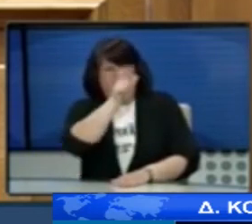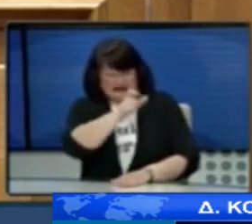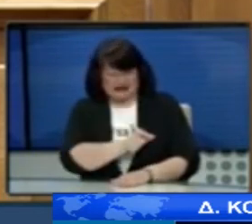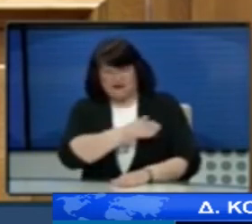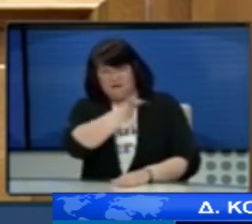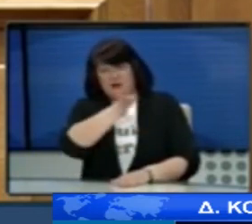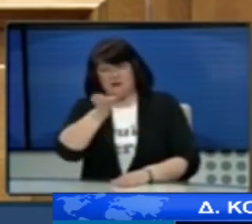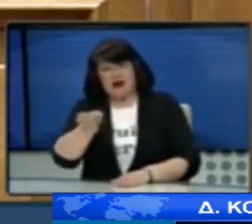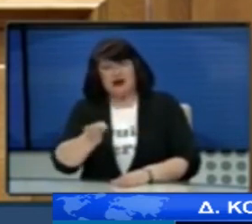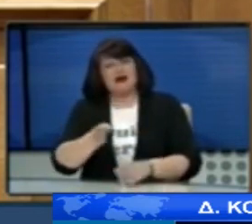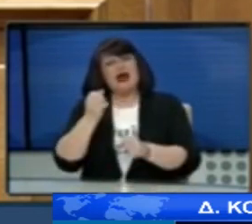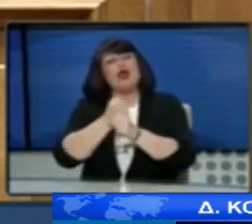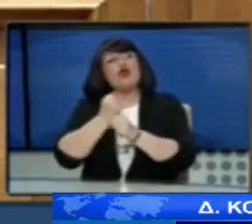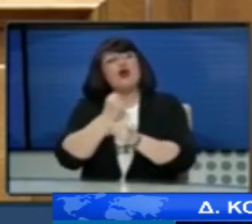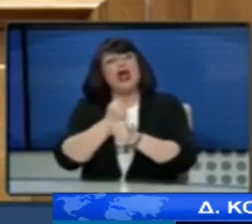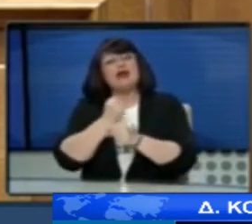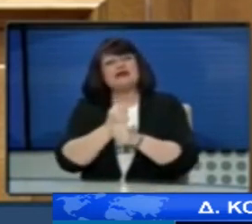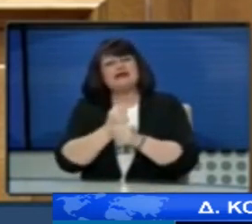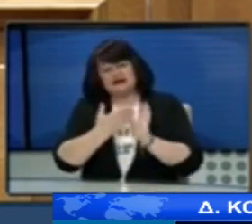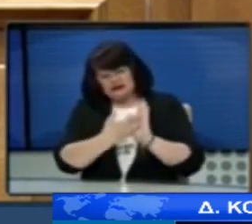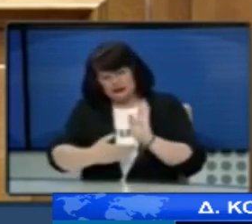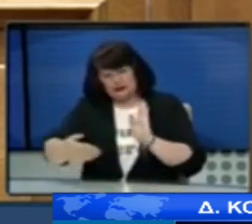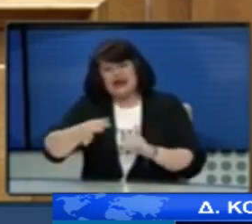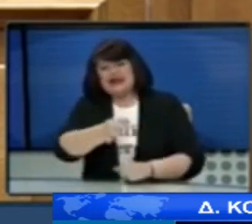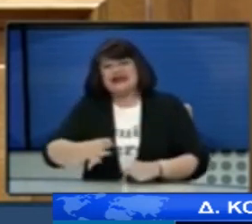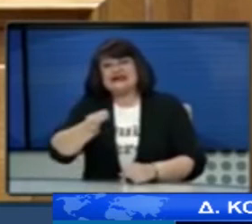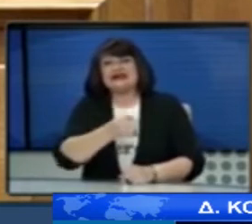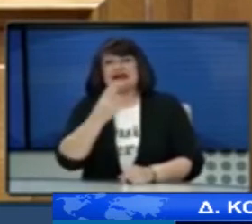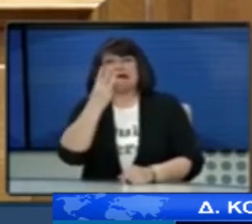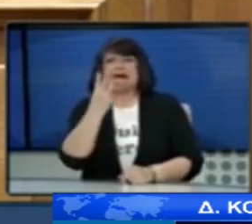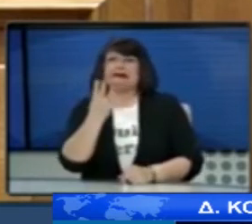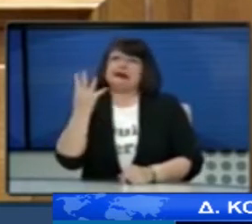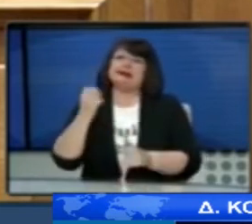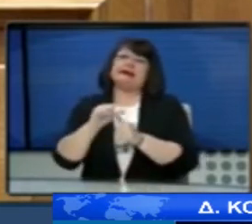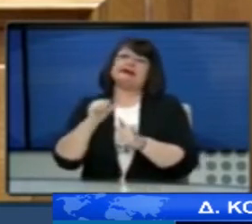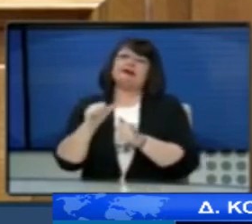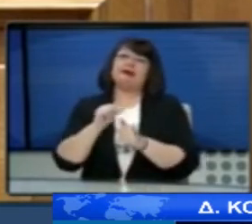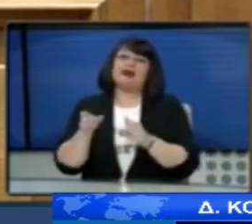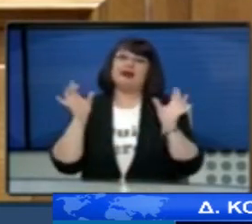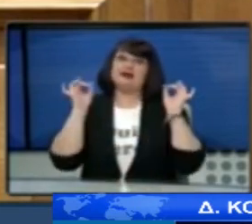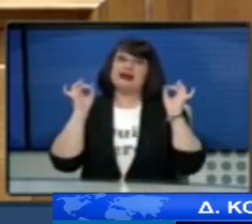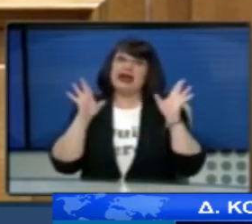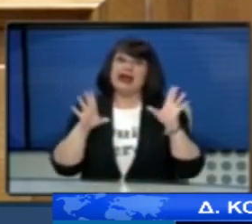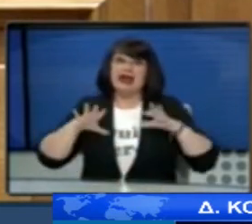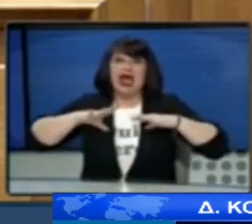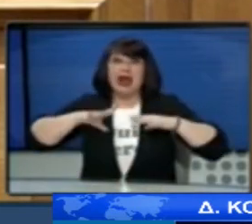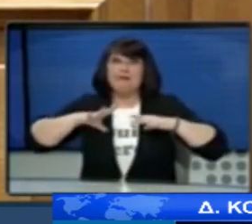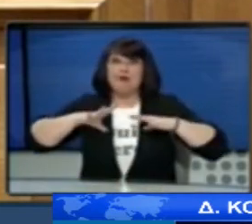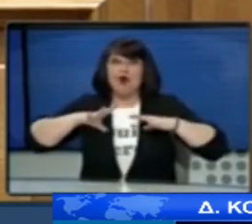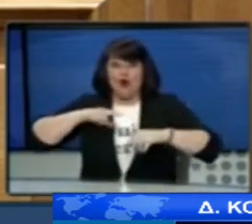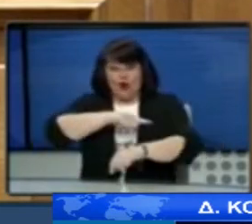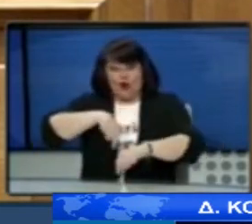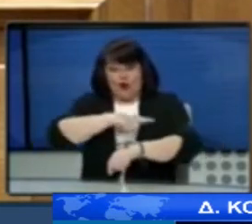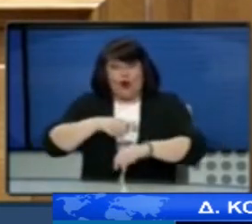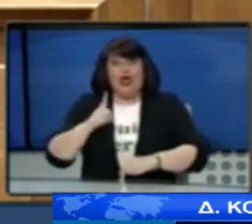εσείς να δουλέψετε σεζόν σε ένα νησί για 3-4 μήνες χωρίς κανένα ρεπό, με